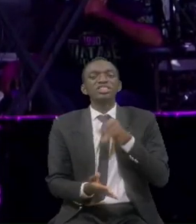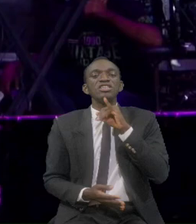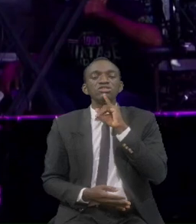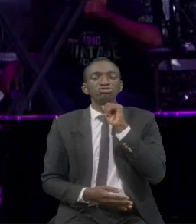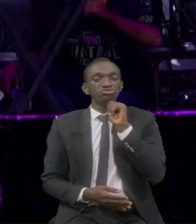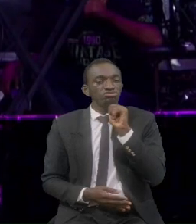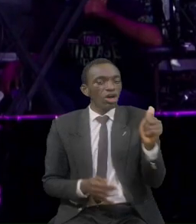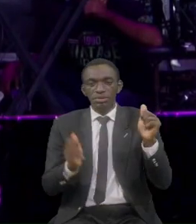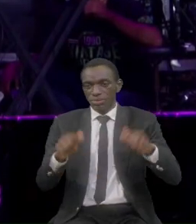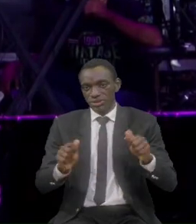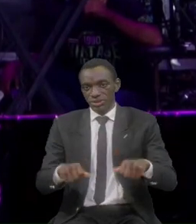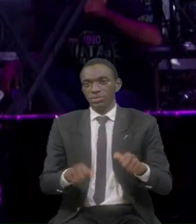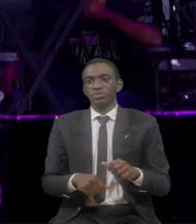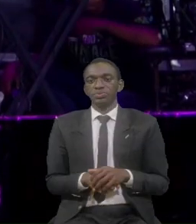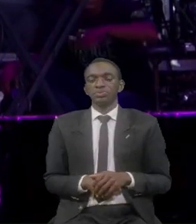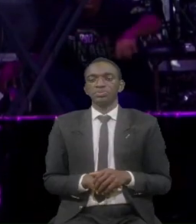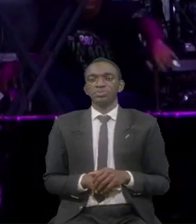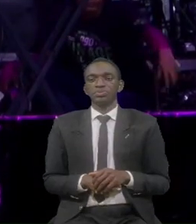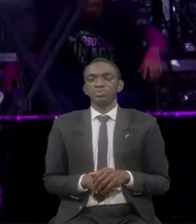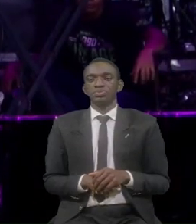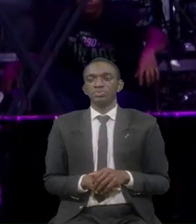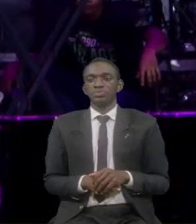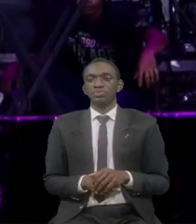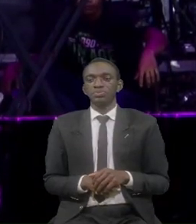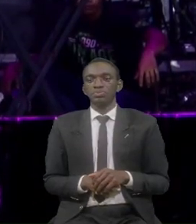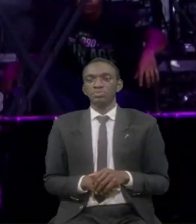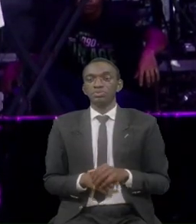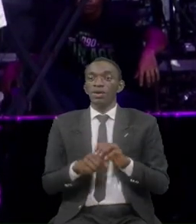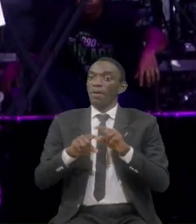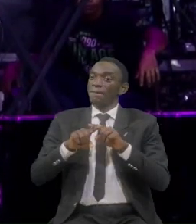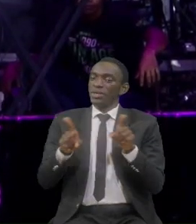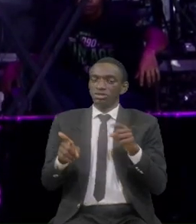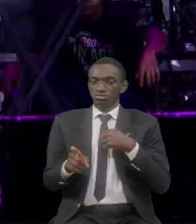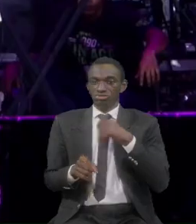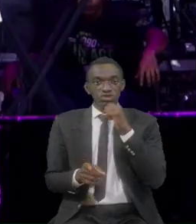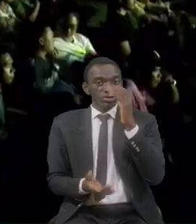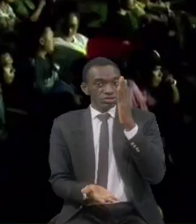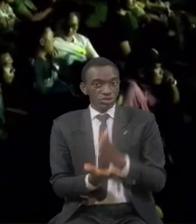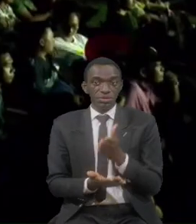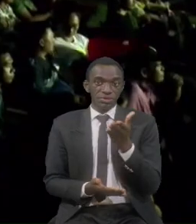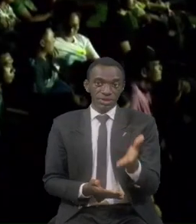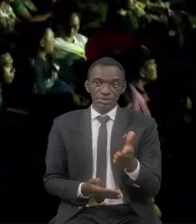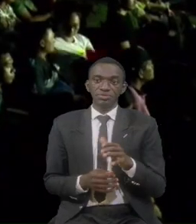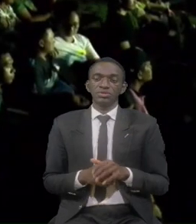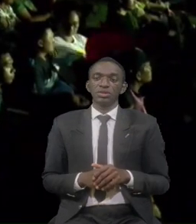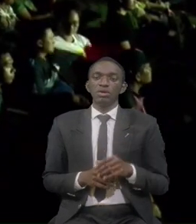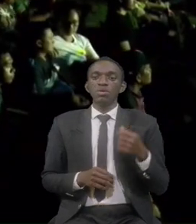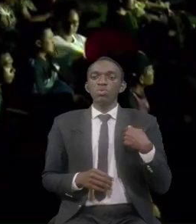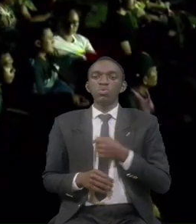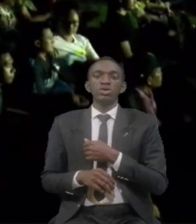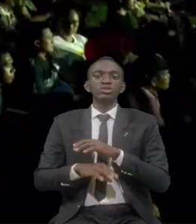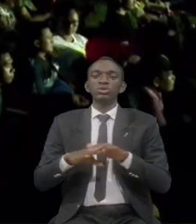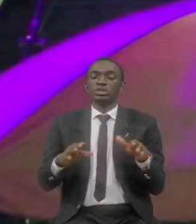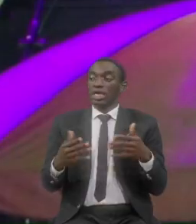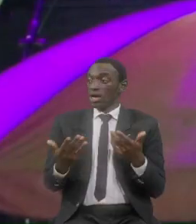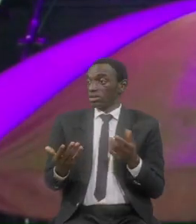kanang nasod kining tanan imposible. But we don't stop there. Pero wala tanang undang dito. We don't go home. Wala tani uli